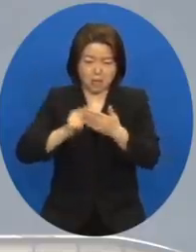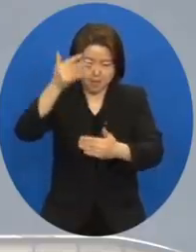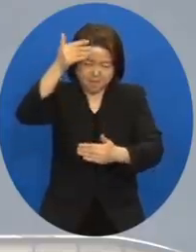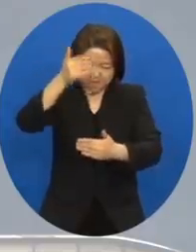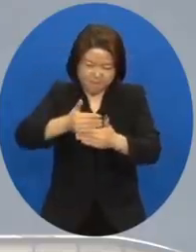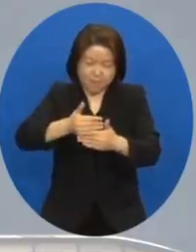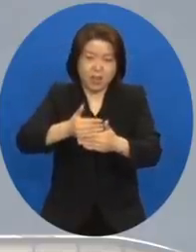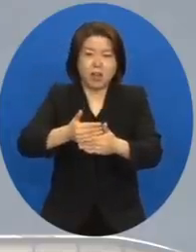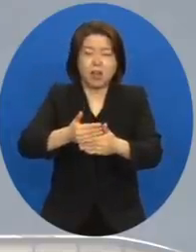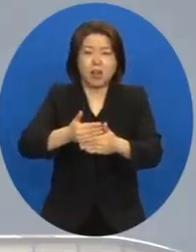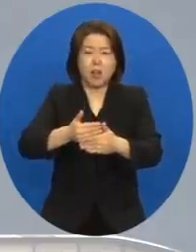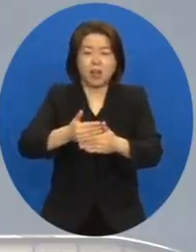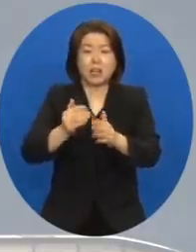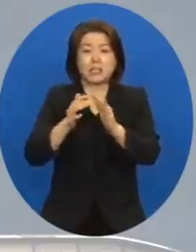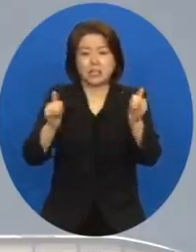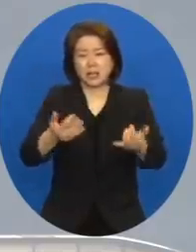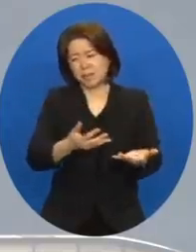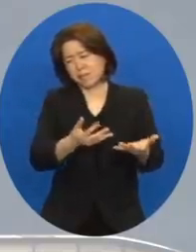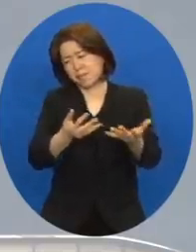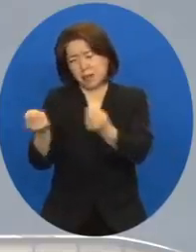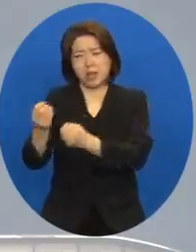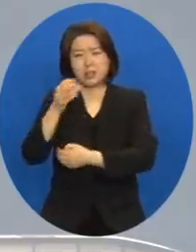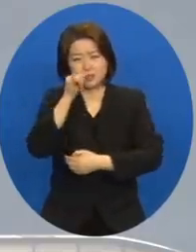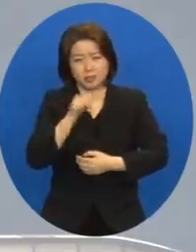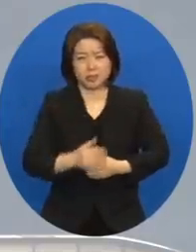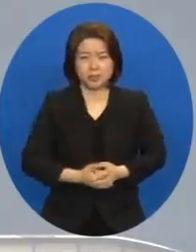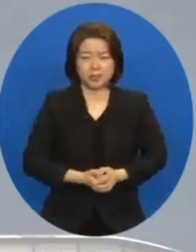완전히 닫아 놓는 사람들이 많습니다